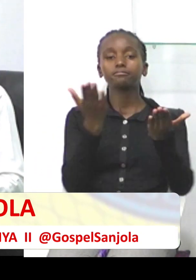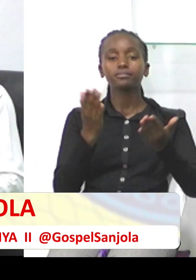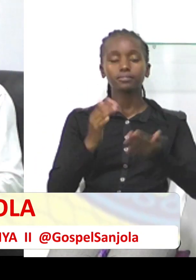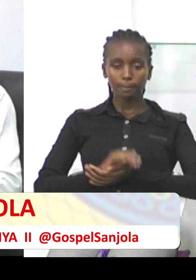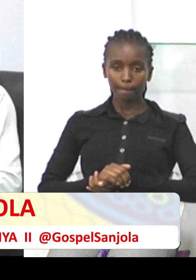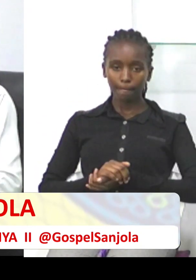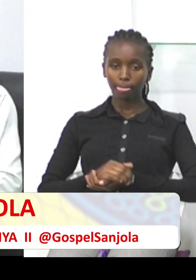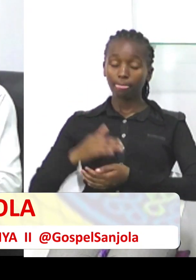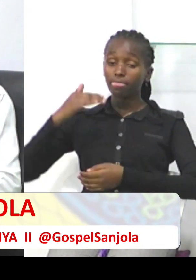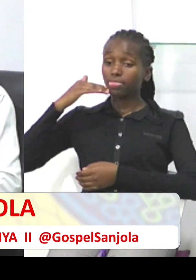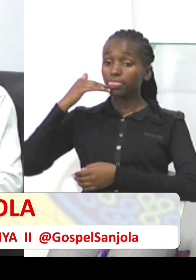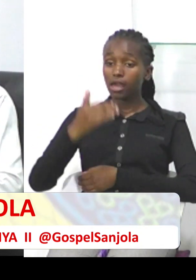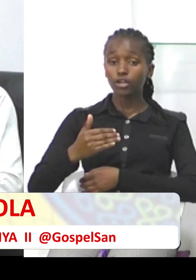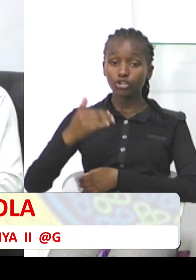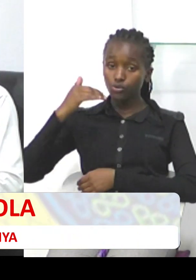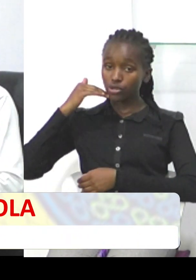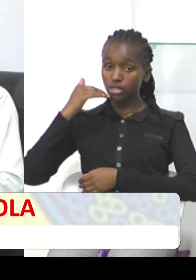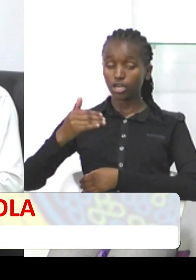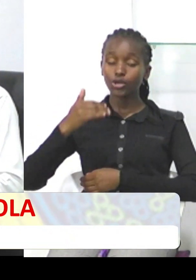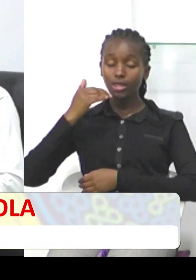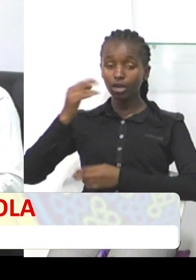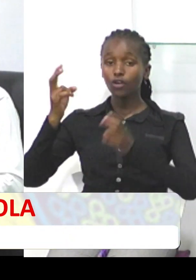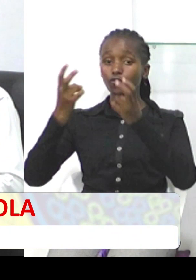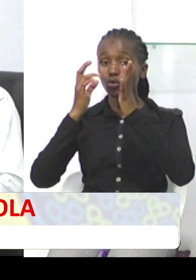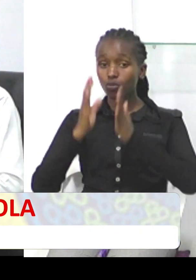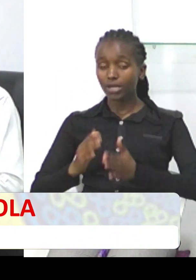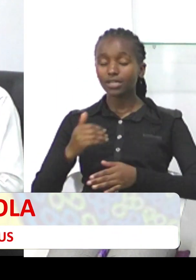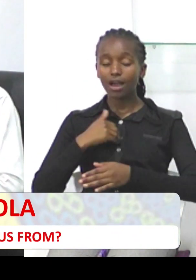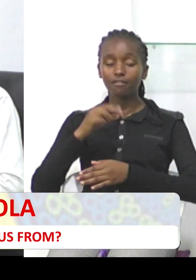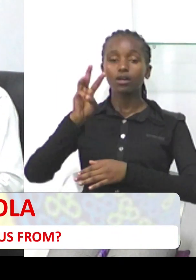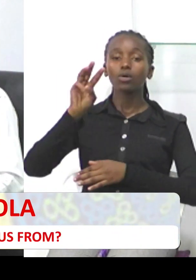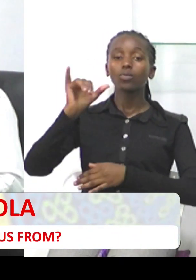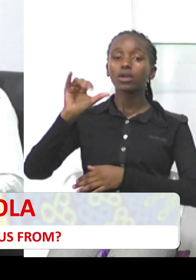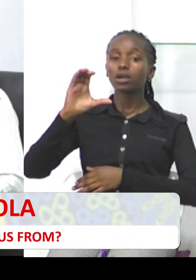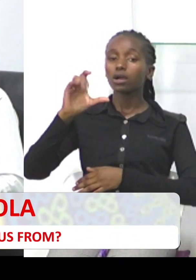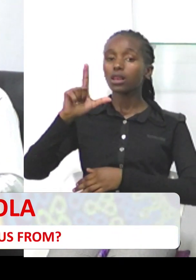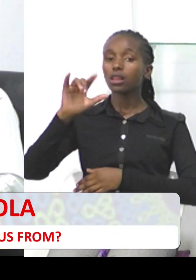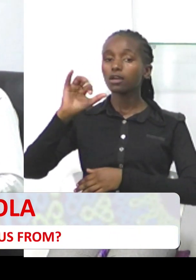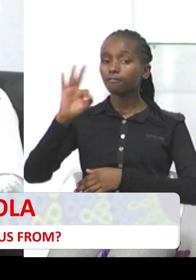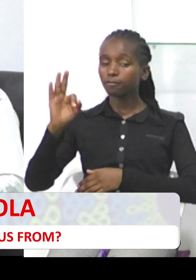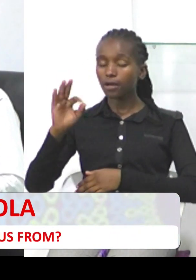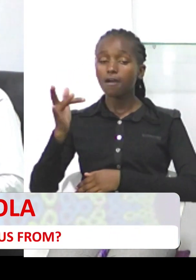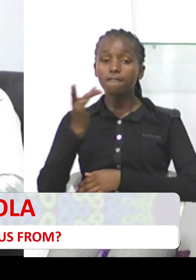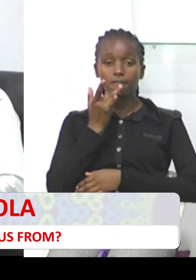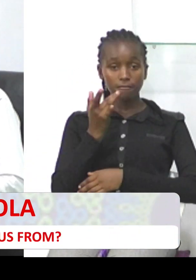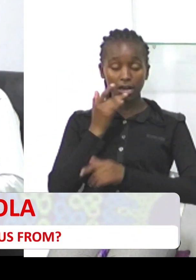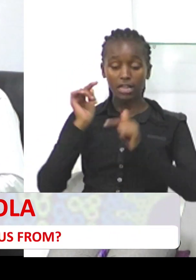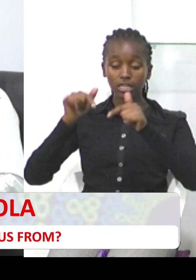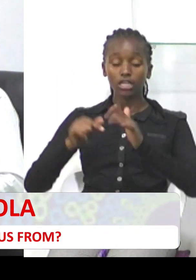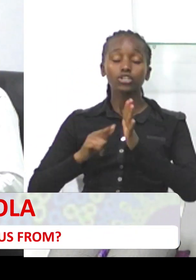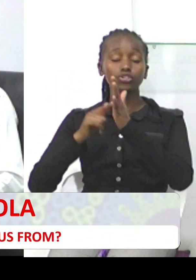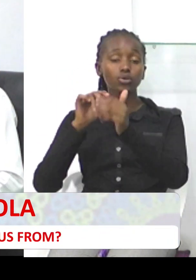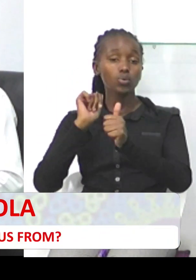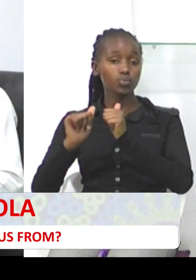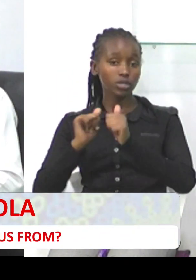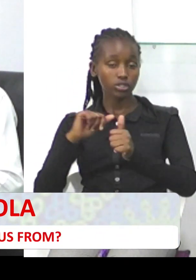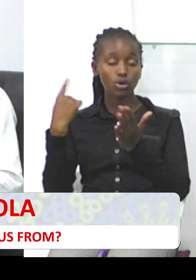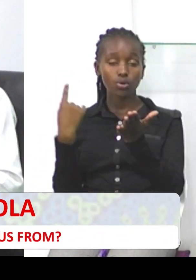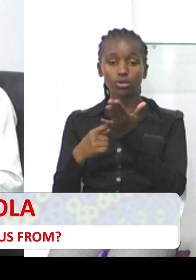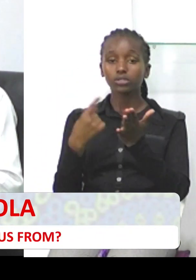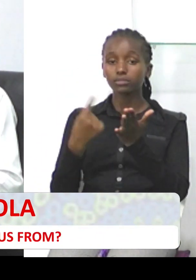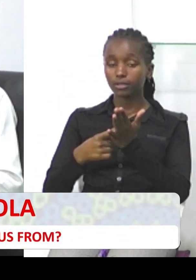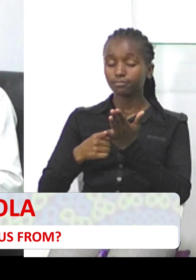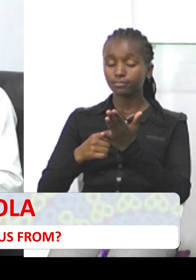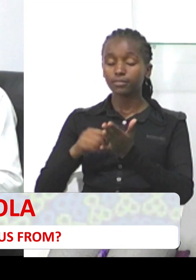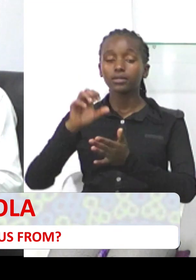Asante sana ule amekuwa mtumishi wa Mungu Wycliffe Favor ndani ya Science TV. Kipindi ni Gospel Sanjola